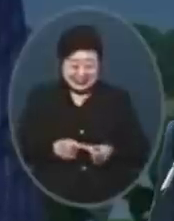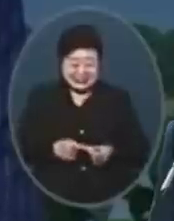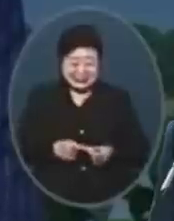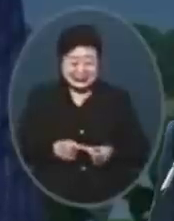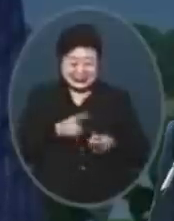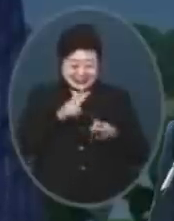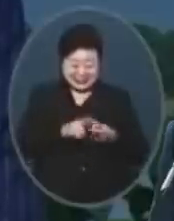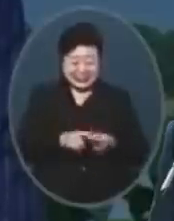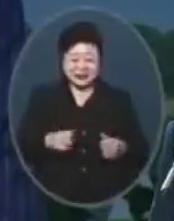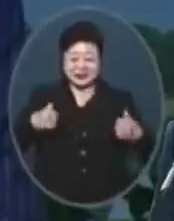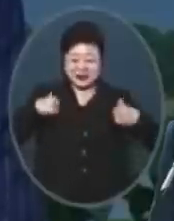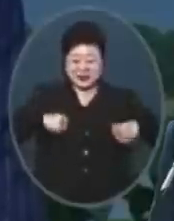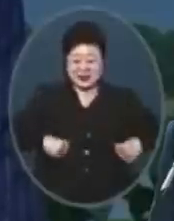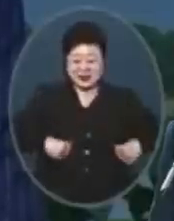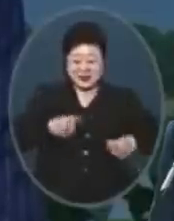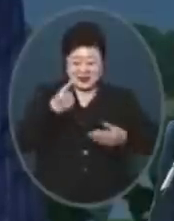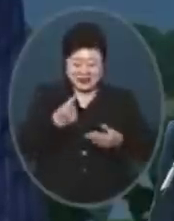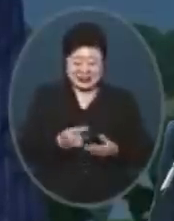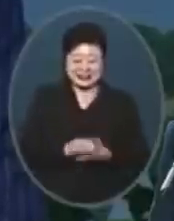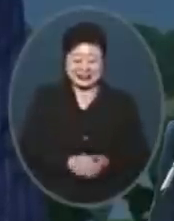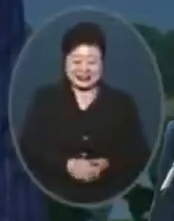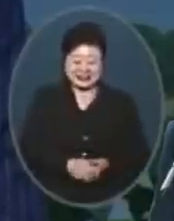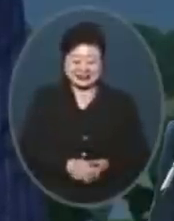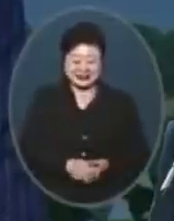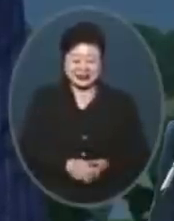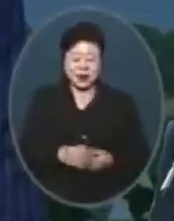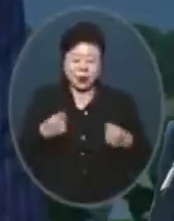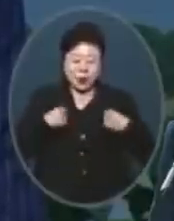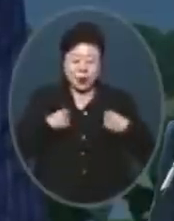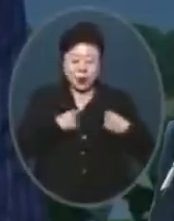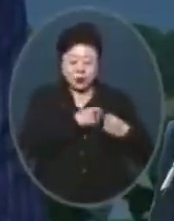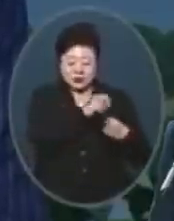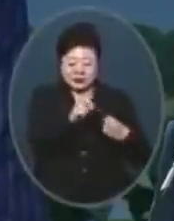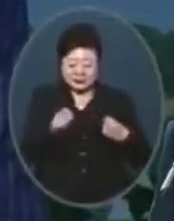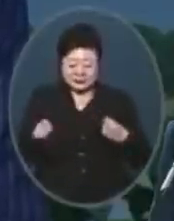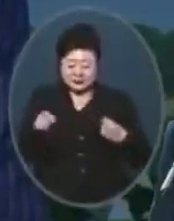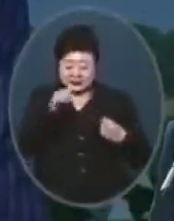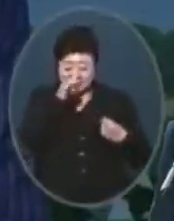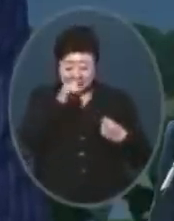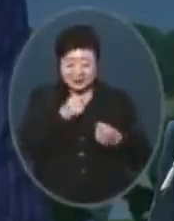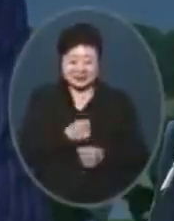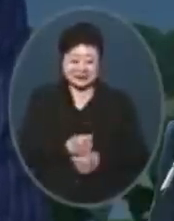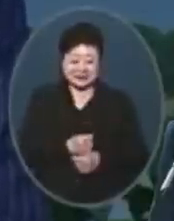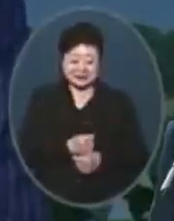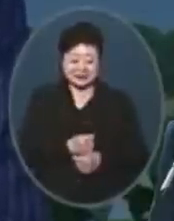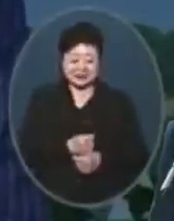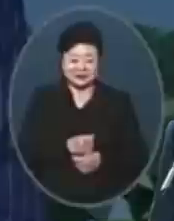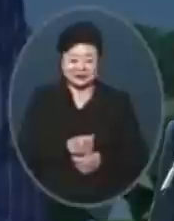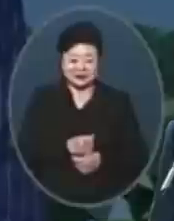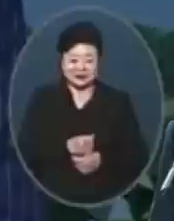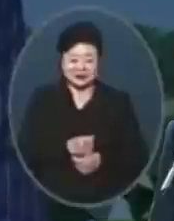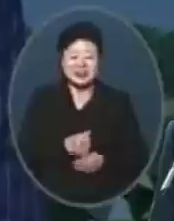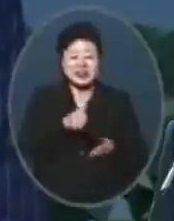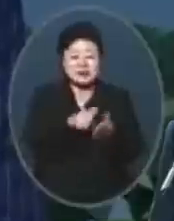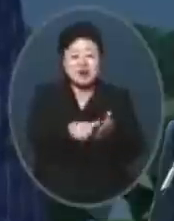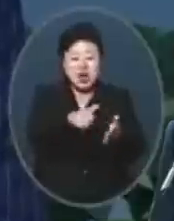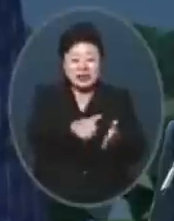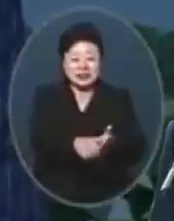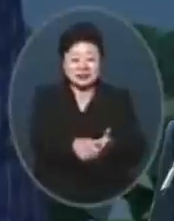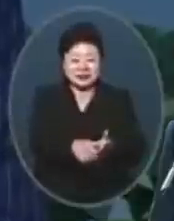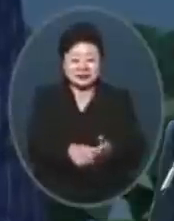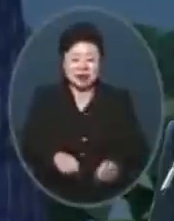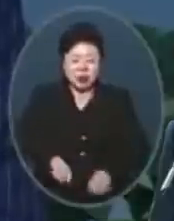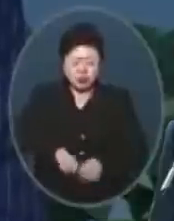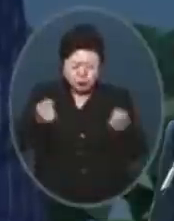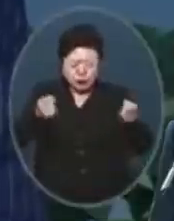글을 그대로 써 이렇게 넣은 대로 만들었어요. 이 물건은